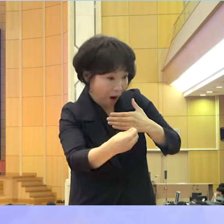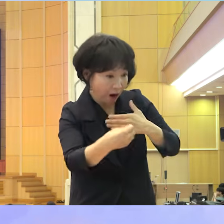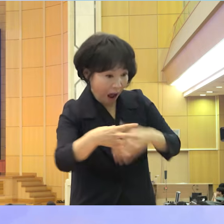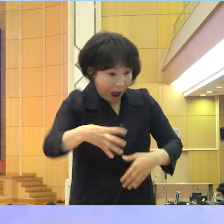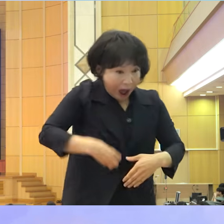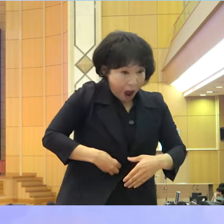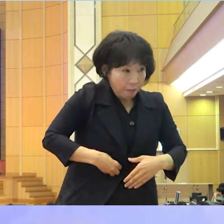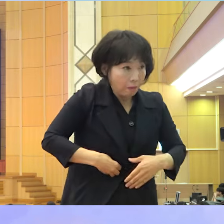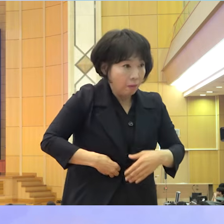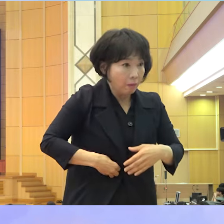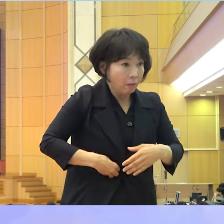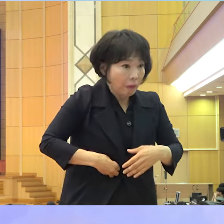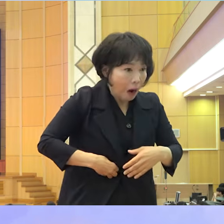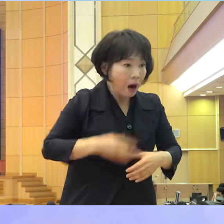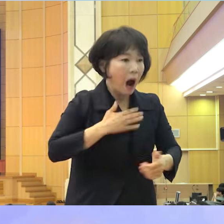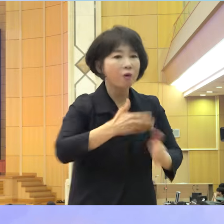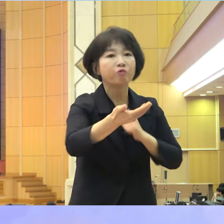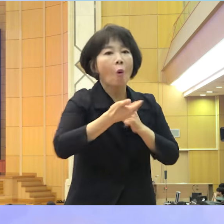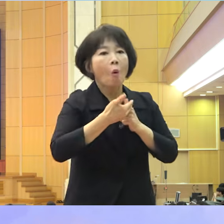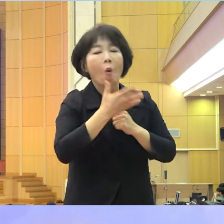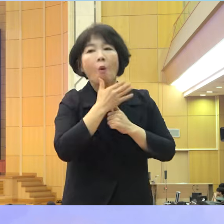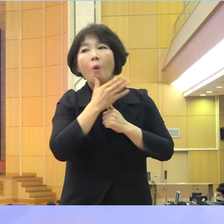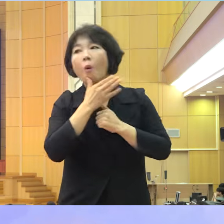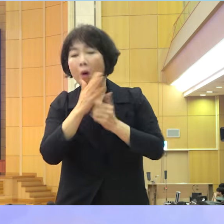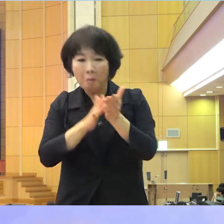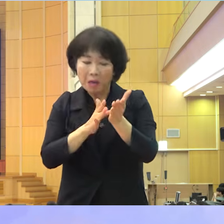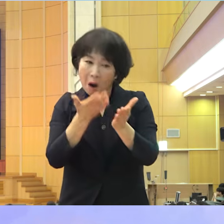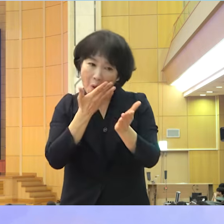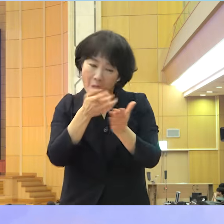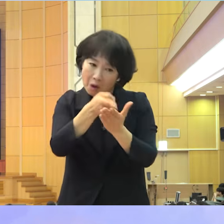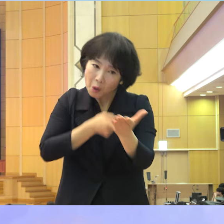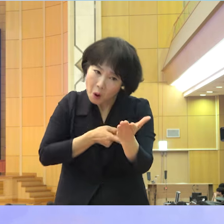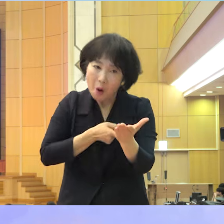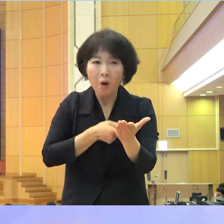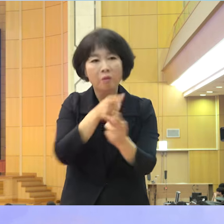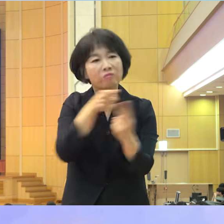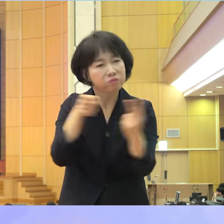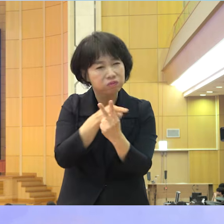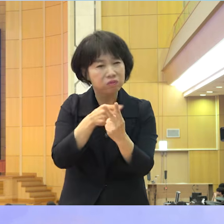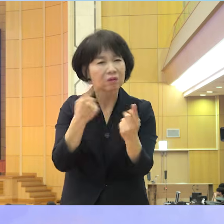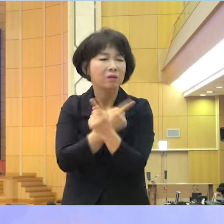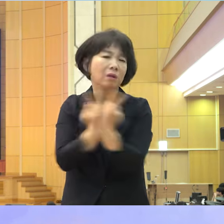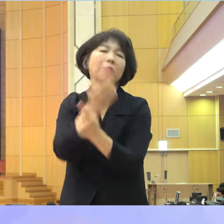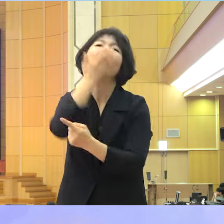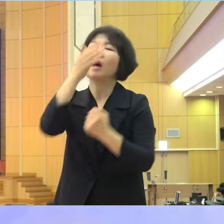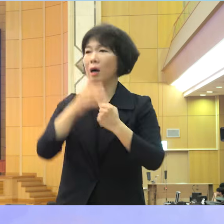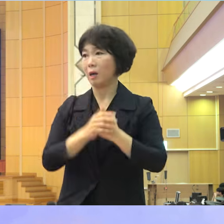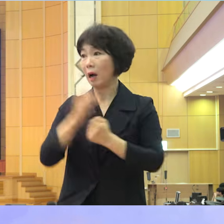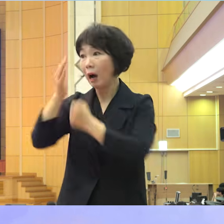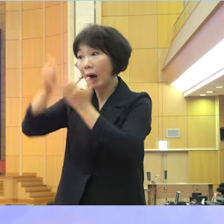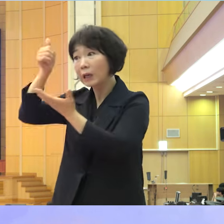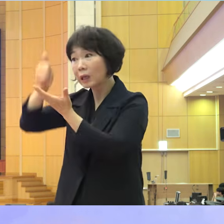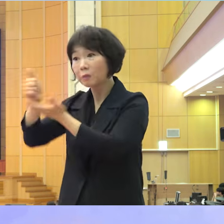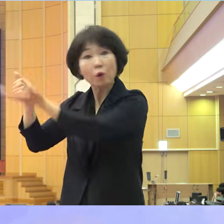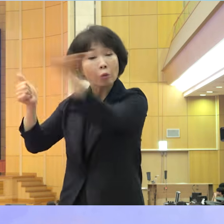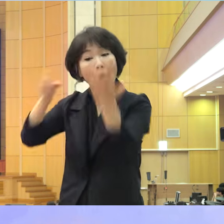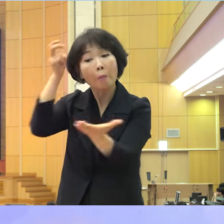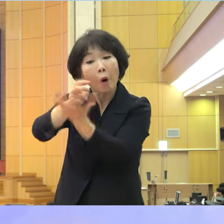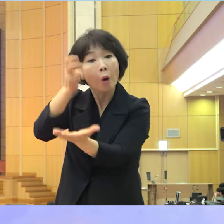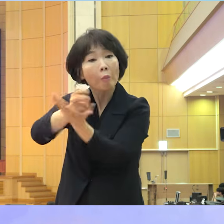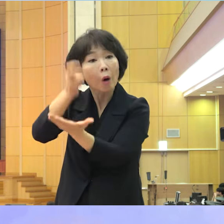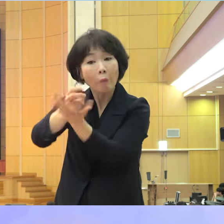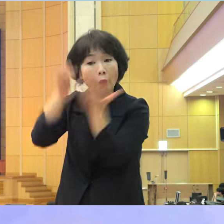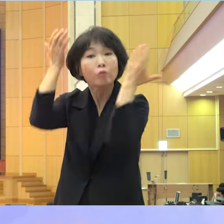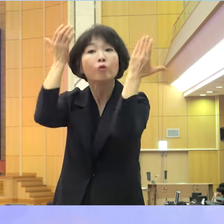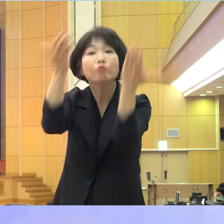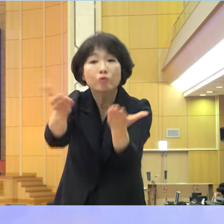걸 알게 하는 거잖아. 그럼 거기에 따라서 수술하든 치료할 거 아니에요. 그럼 율법을 하나 주신 이유는 여러분들이 죄인이라는